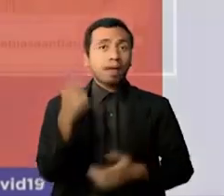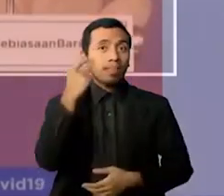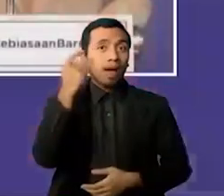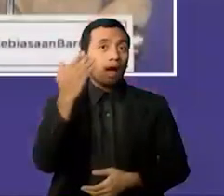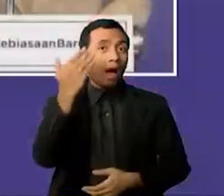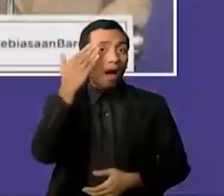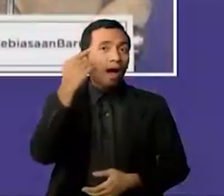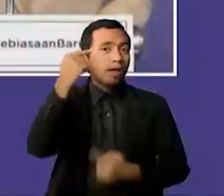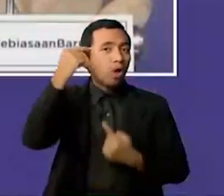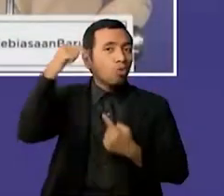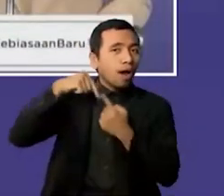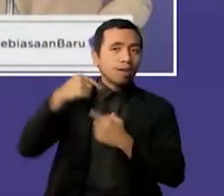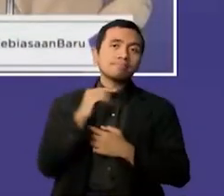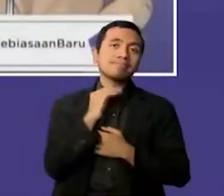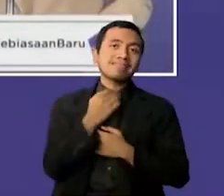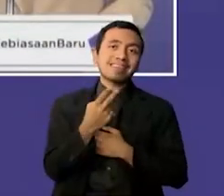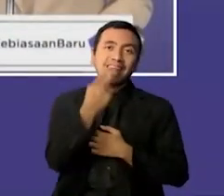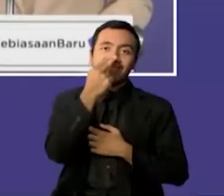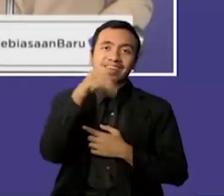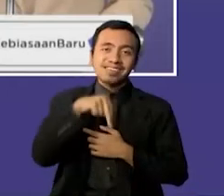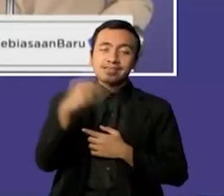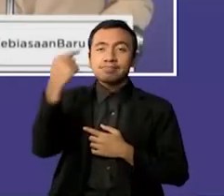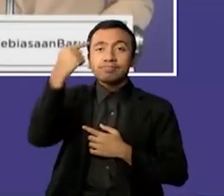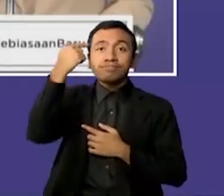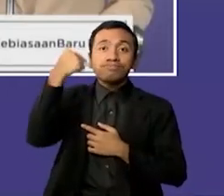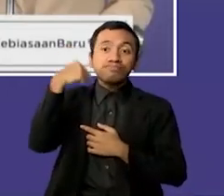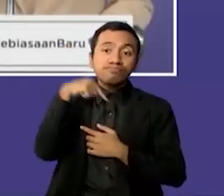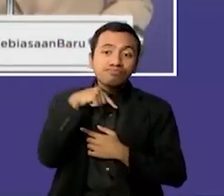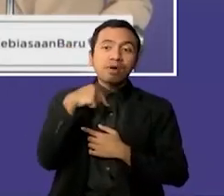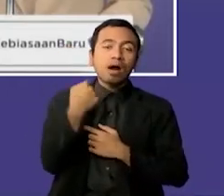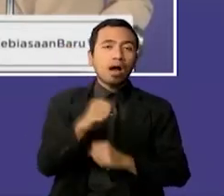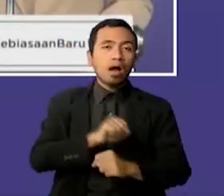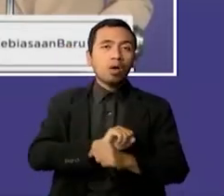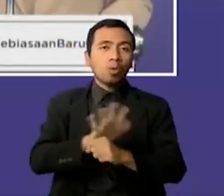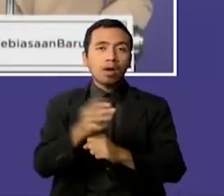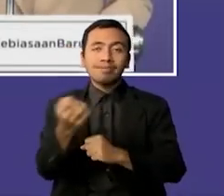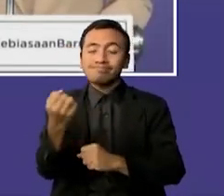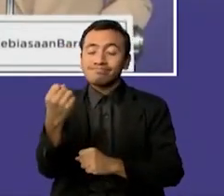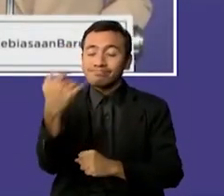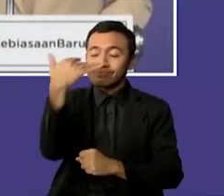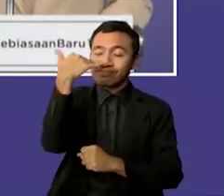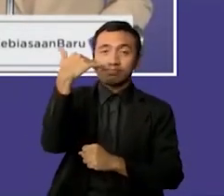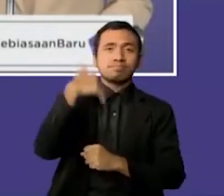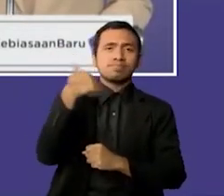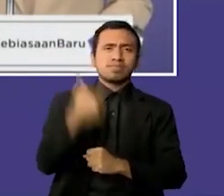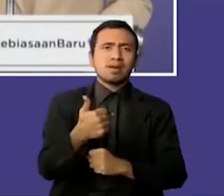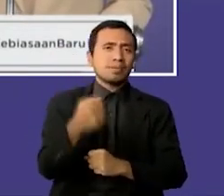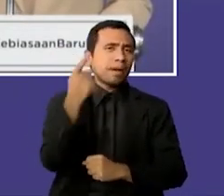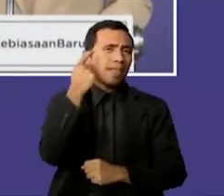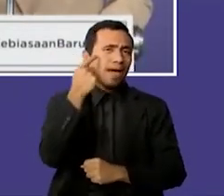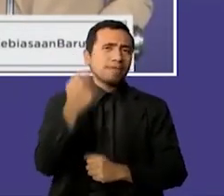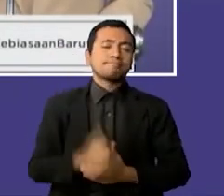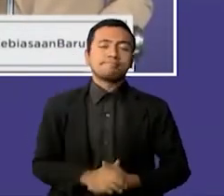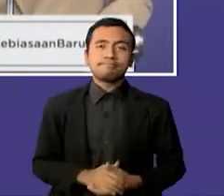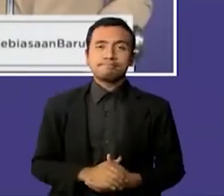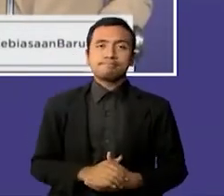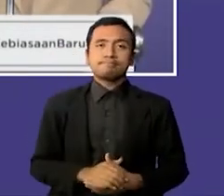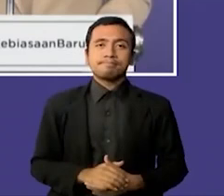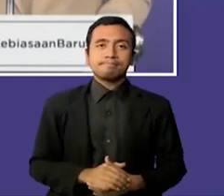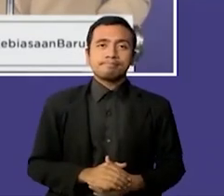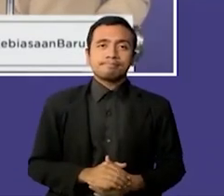pernapasan artinya mata bisa menjadi jalur masuknya virus SARS koptu penyebab coffee 19 Ini